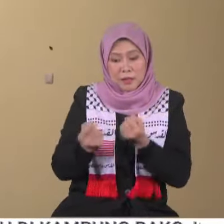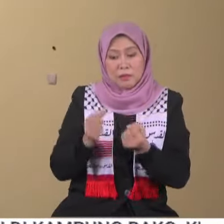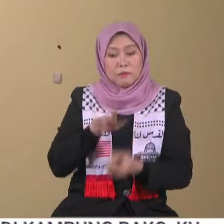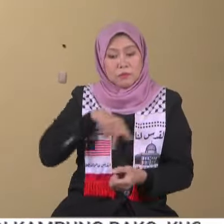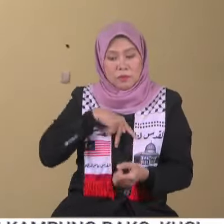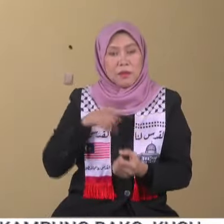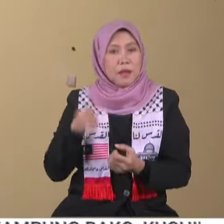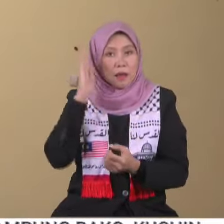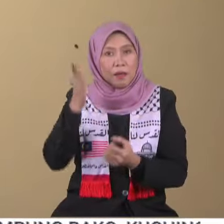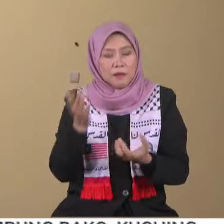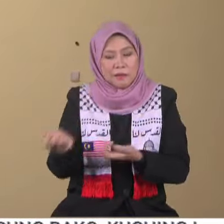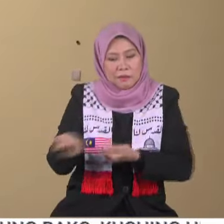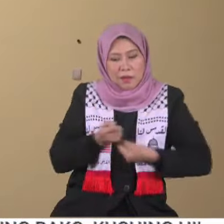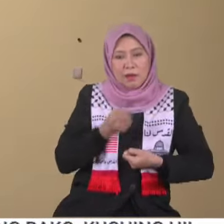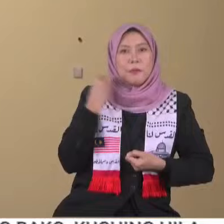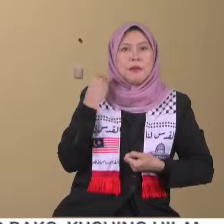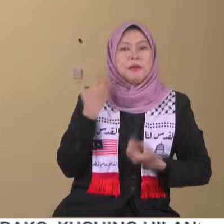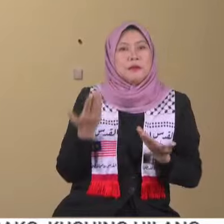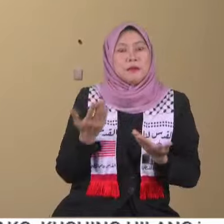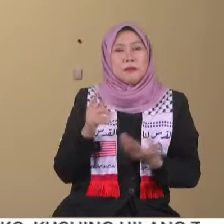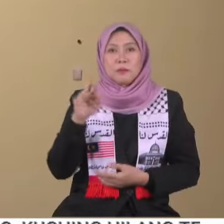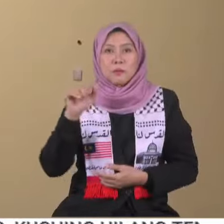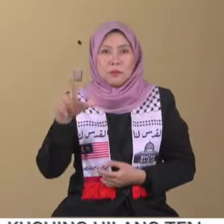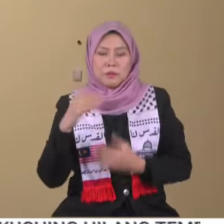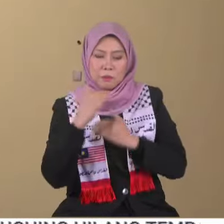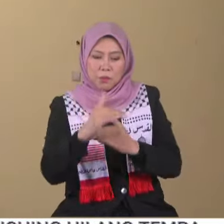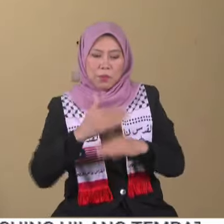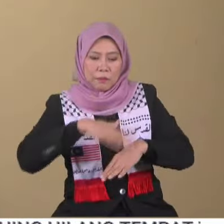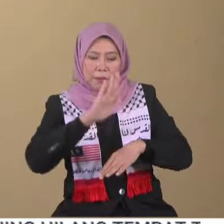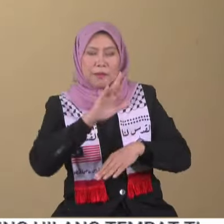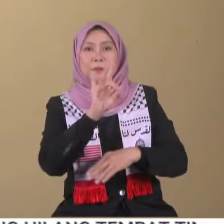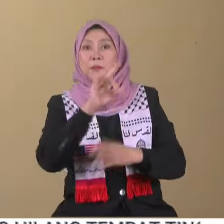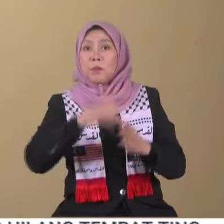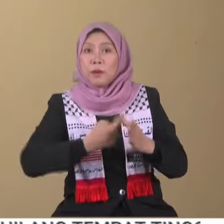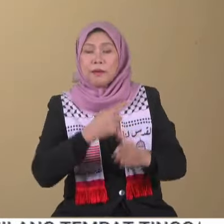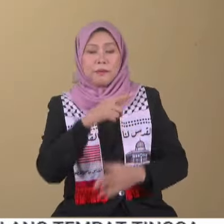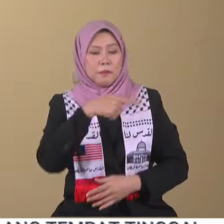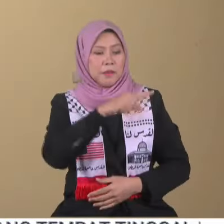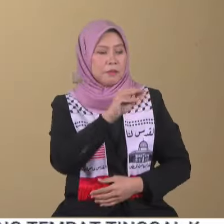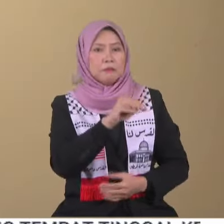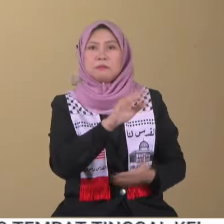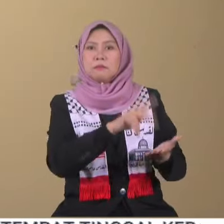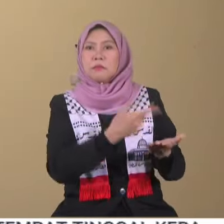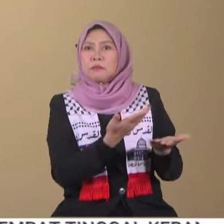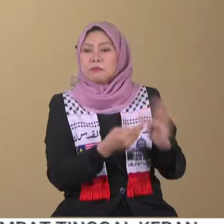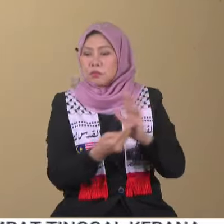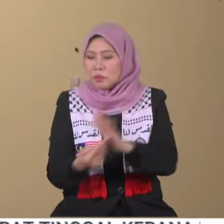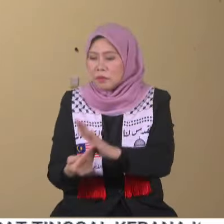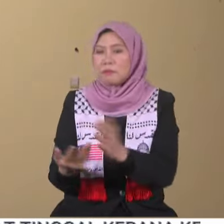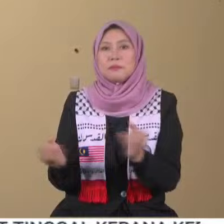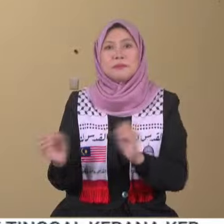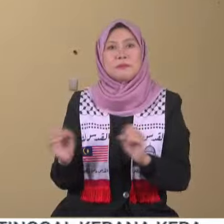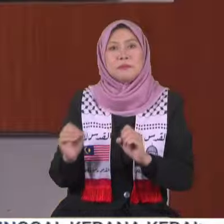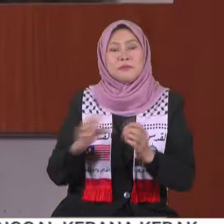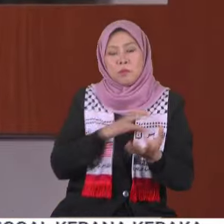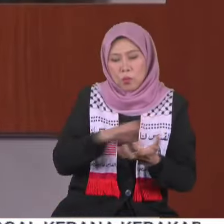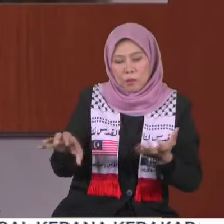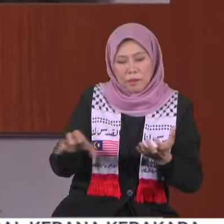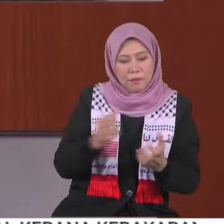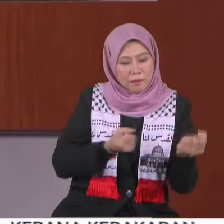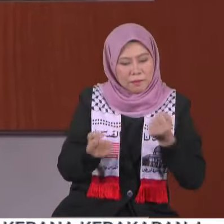dimaklumkan akan ditarik balik. Tribunal mendapati dalam tempoh lebih 8 bulan, PYM tidak dapat membuktikan bahawa